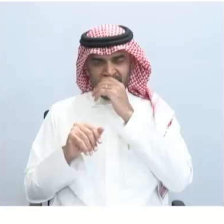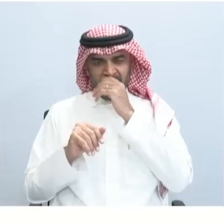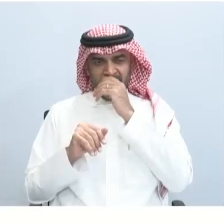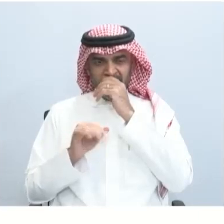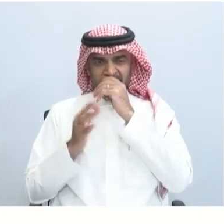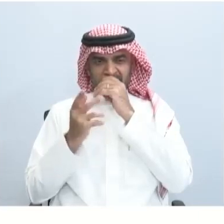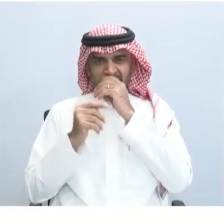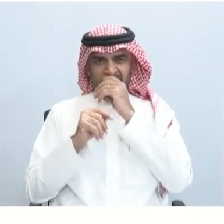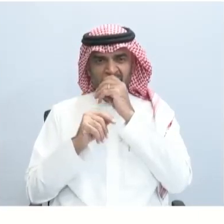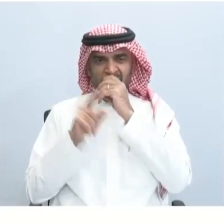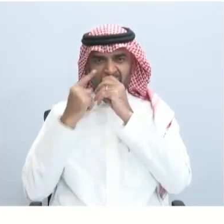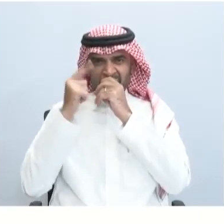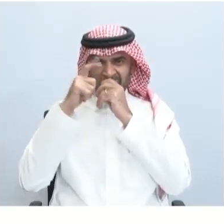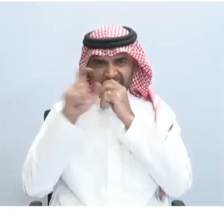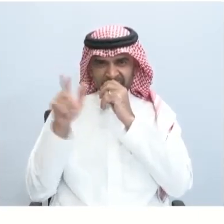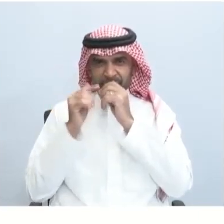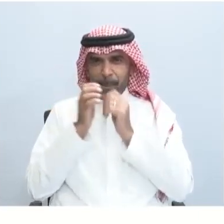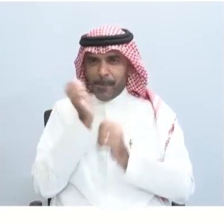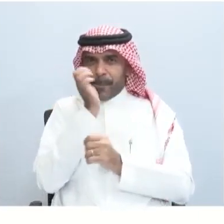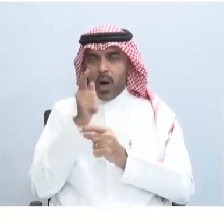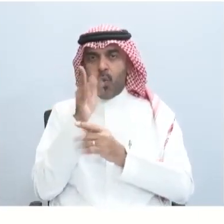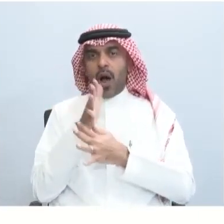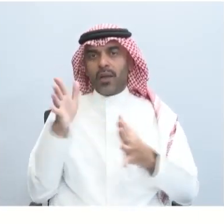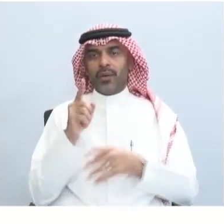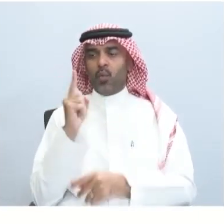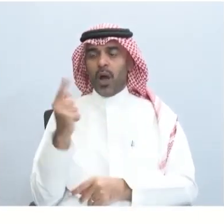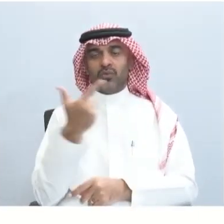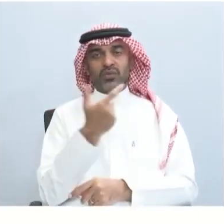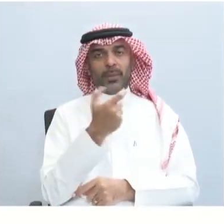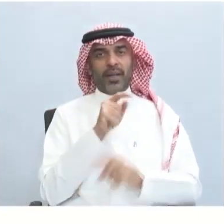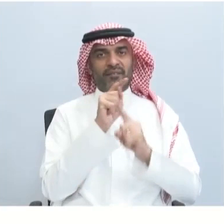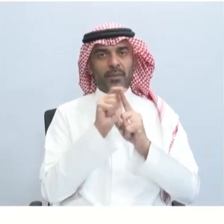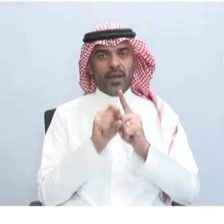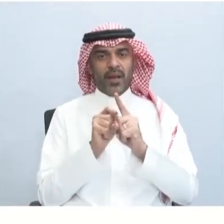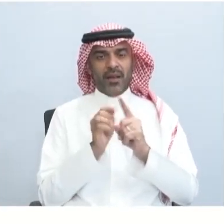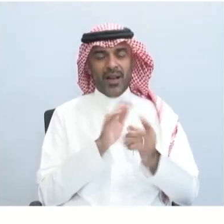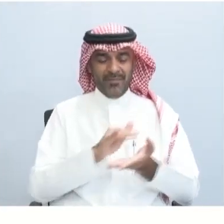71% اما اليابسه فهي 27 29%